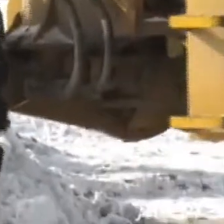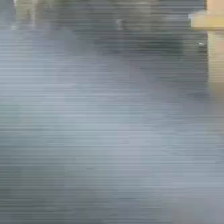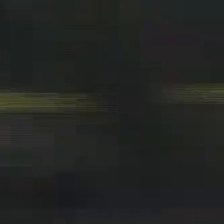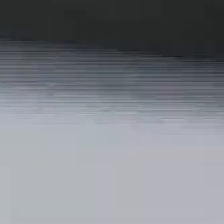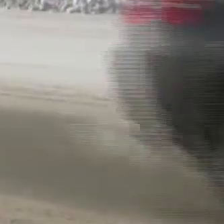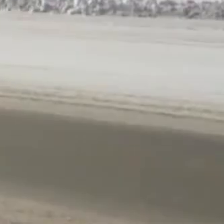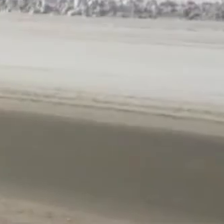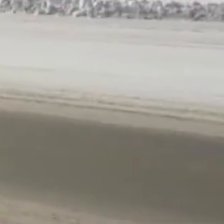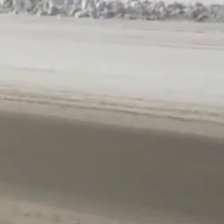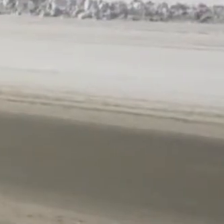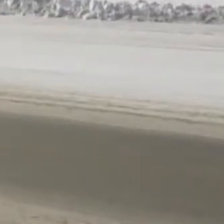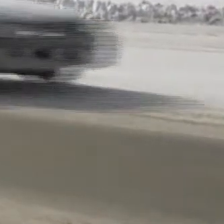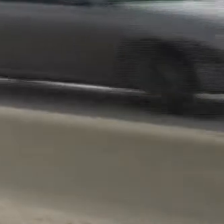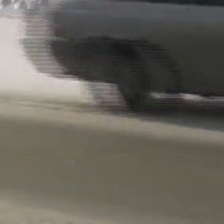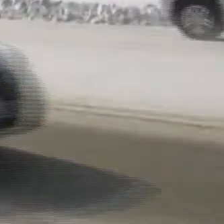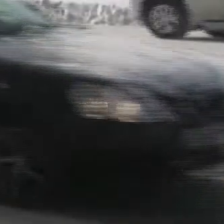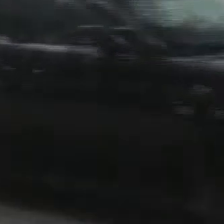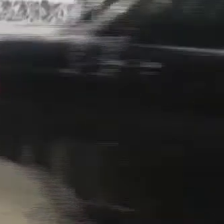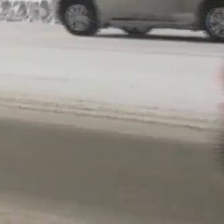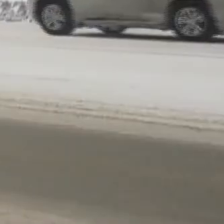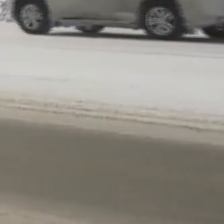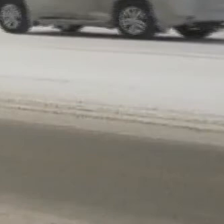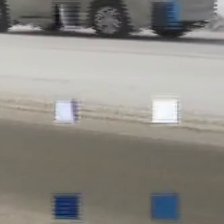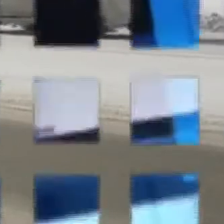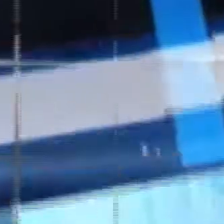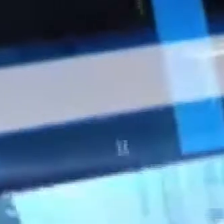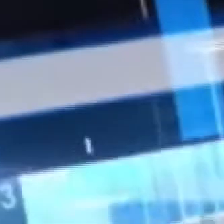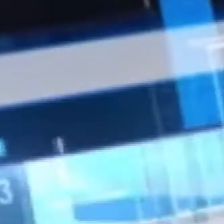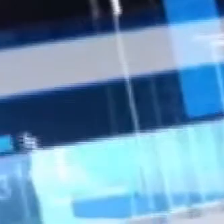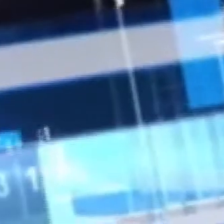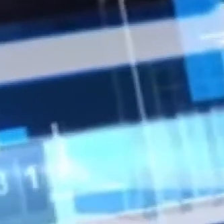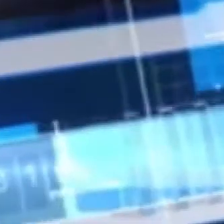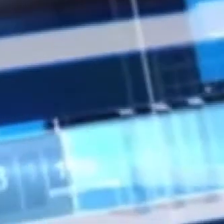работах задействовано 115 единиц спецтехники и более 100 человек.